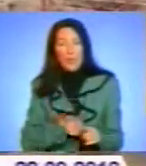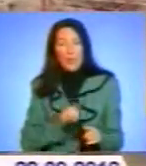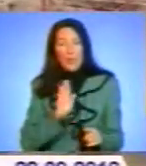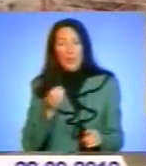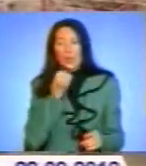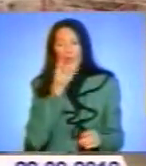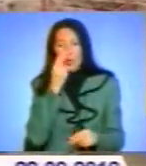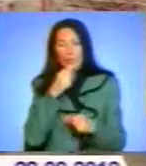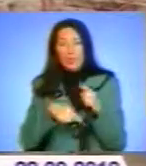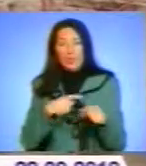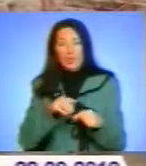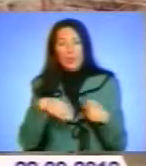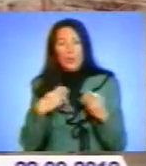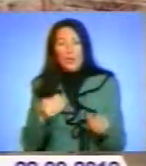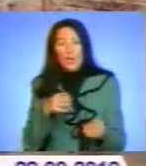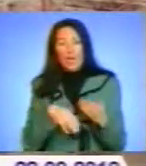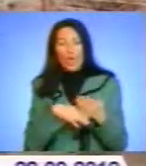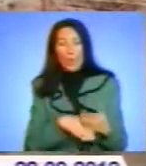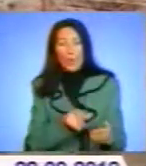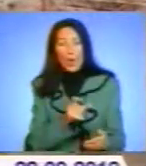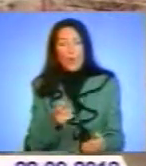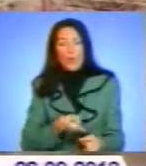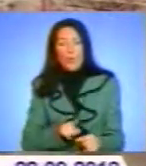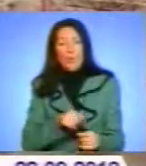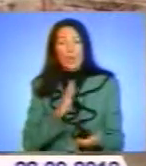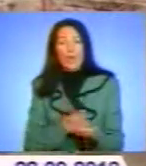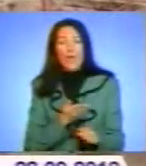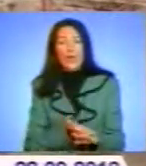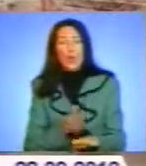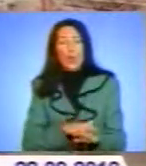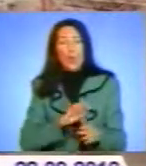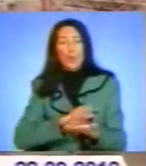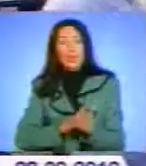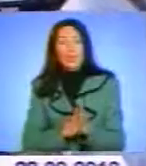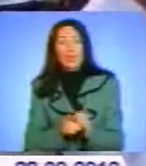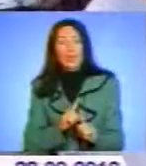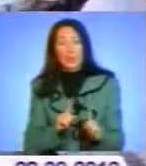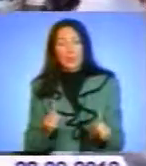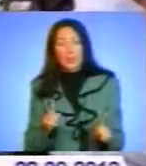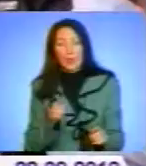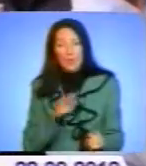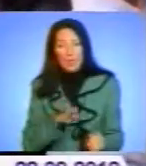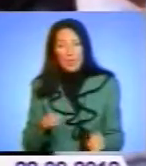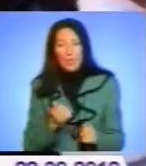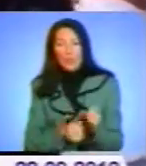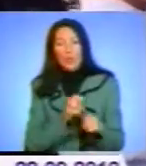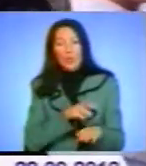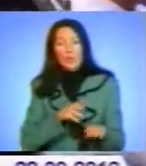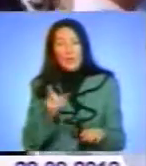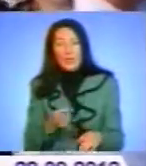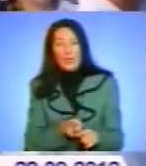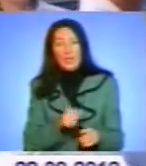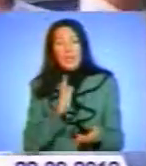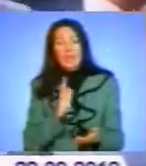надавати допомогу людям, які перебувають і в важкому стані, особливо діткам. Кожному з правоохоронців, які цього дня стали